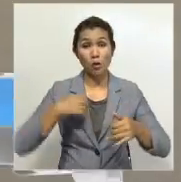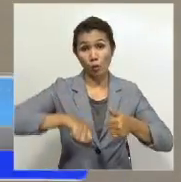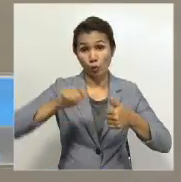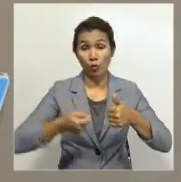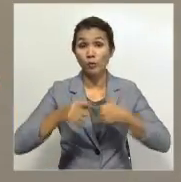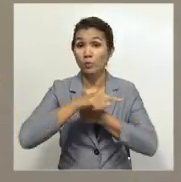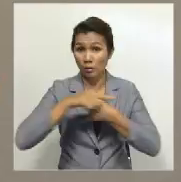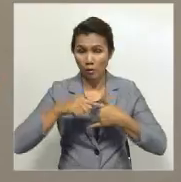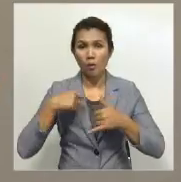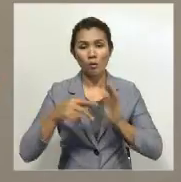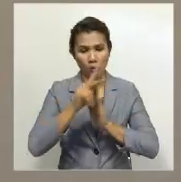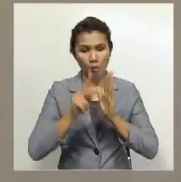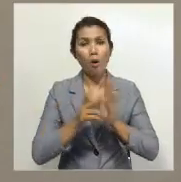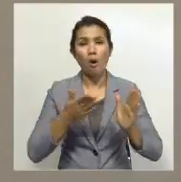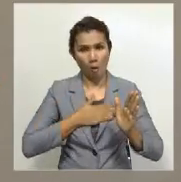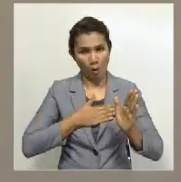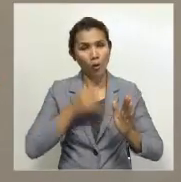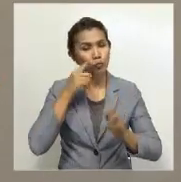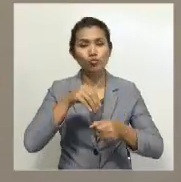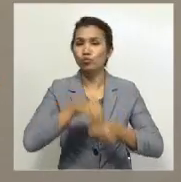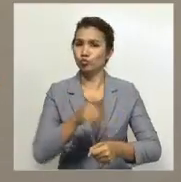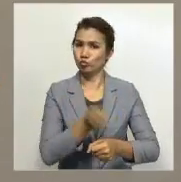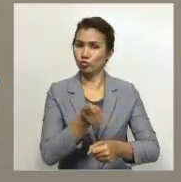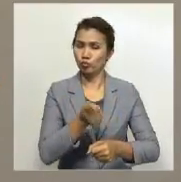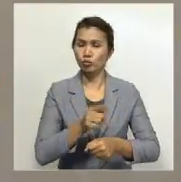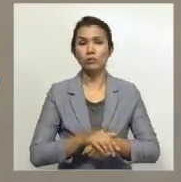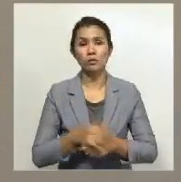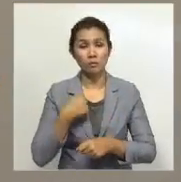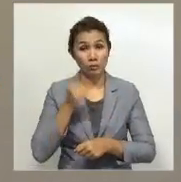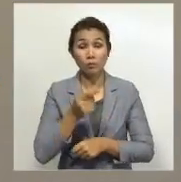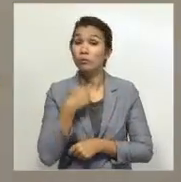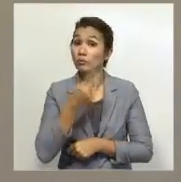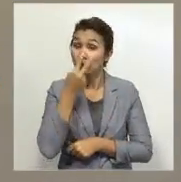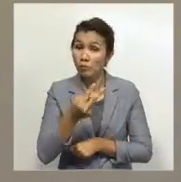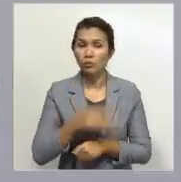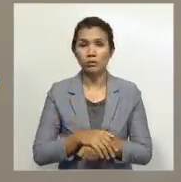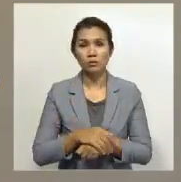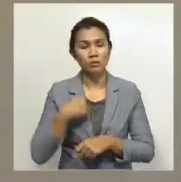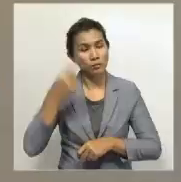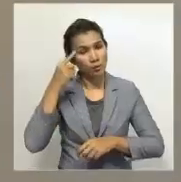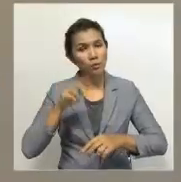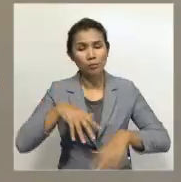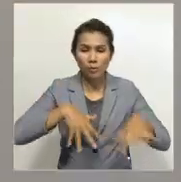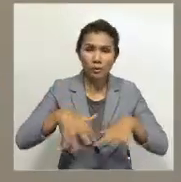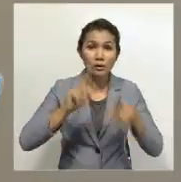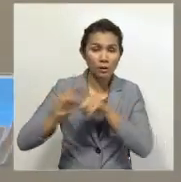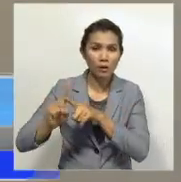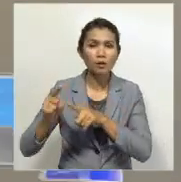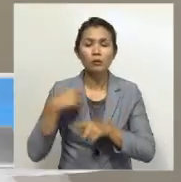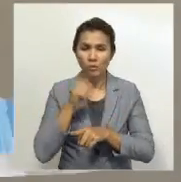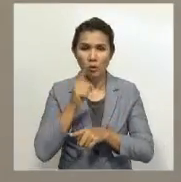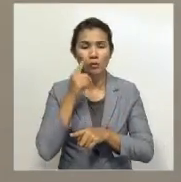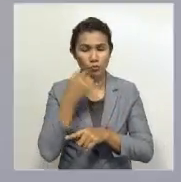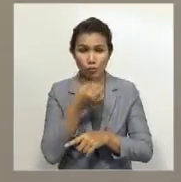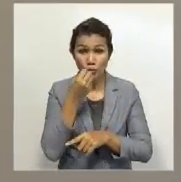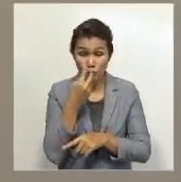ยู่อันนี้มันเป็นกฎหมายของเราที่ยังคงมีอยู่นะครับเพราะนั้นเราก็ต้องดูที่ว่าในตรงนี้ความคิดเห็นของประชาชนโดยทั่วไปเป็นอย่างไรซึ่งความคิดเห็นประชาชนส่ว